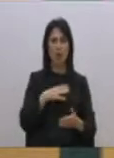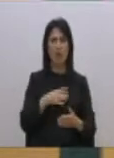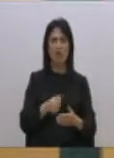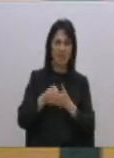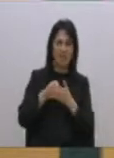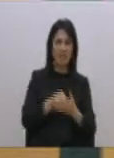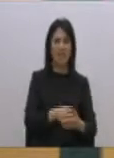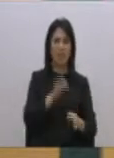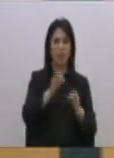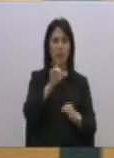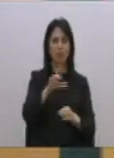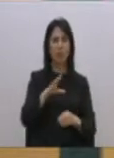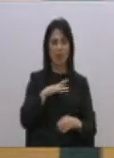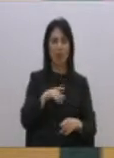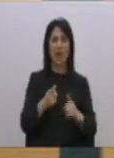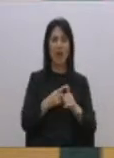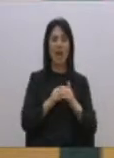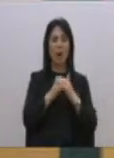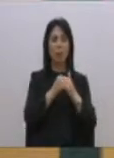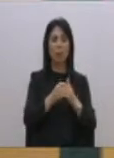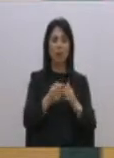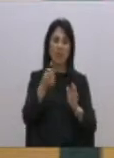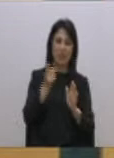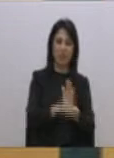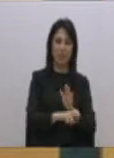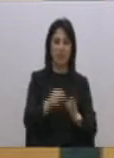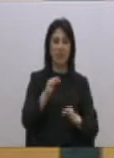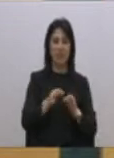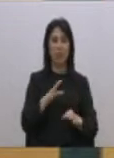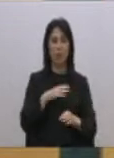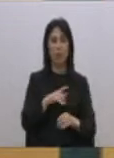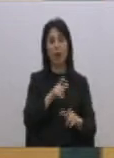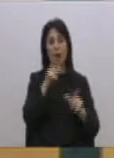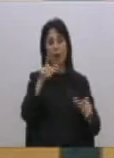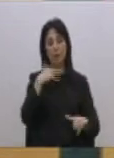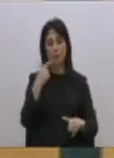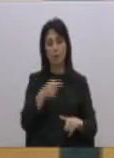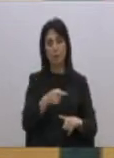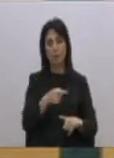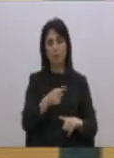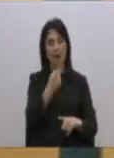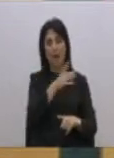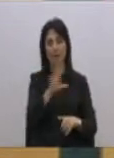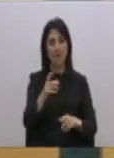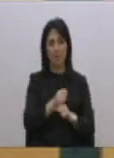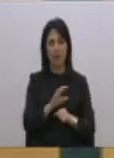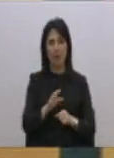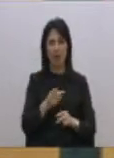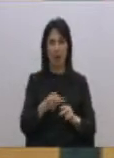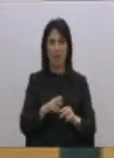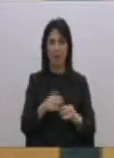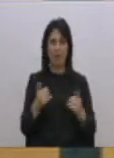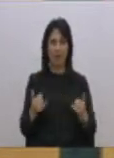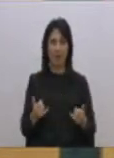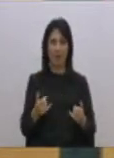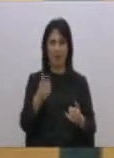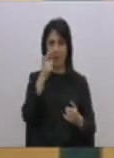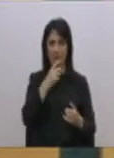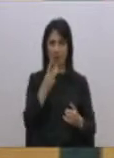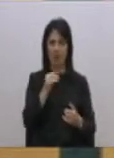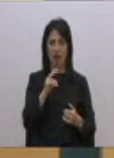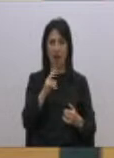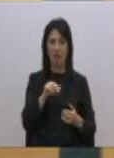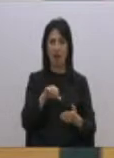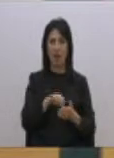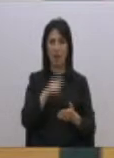წნეხი მოსამართლეებს და ეს იყო რეპუტაციო სასამართლოს. არც ერთმა ეს არ გააკეთეთ. ამიტომ დღეს ბატონი შალვა